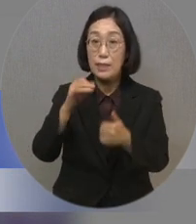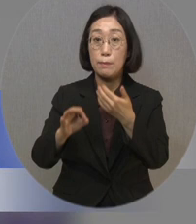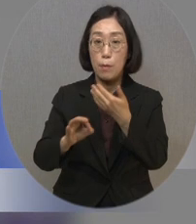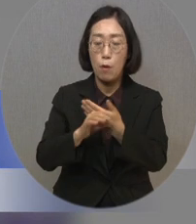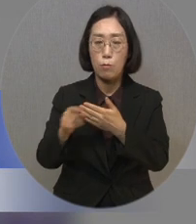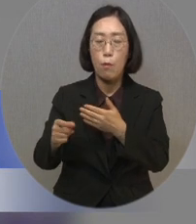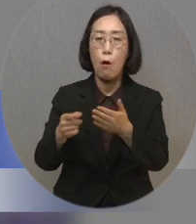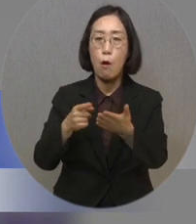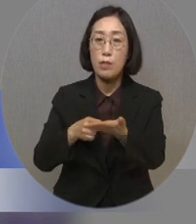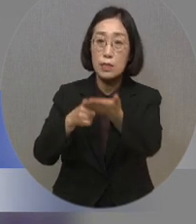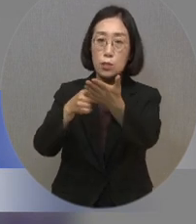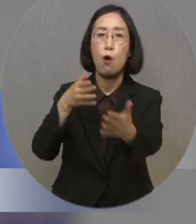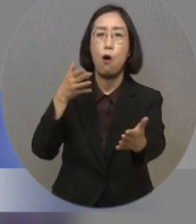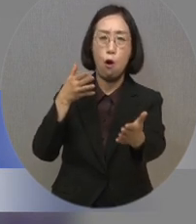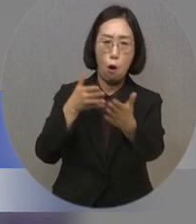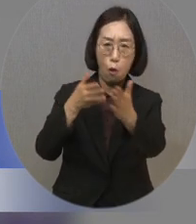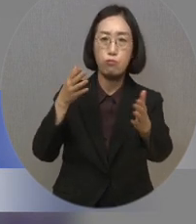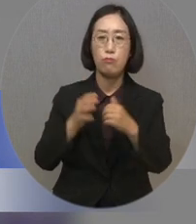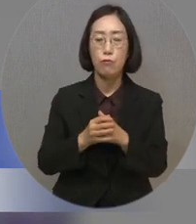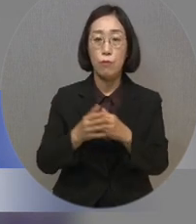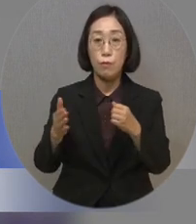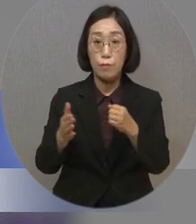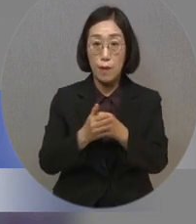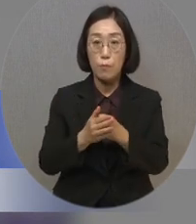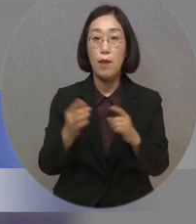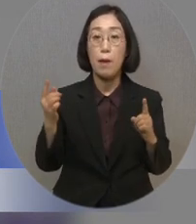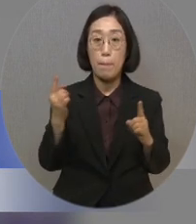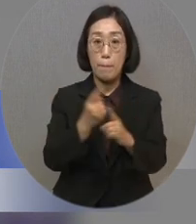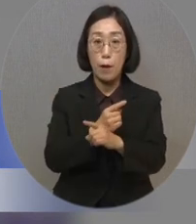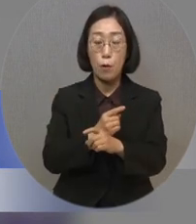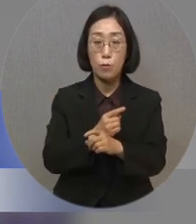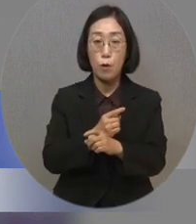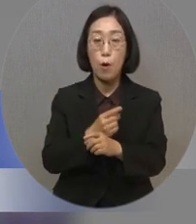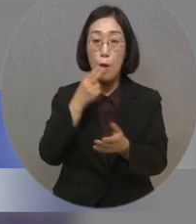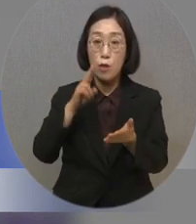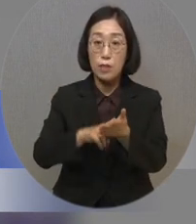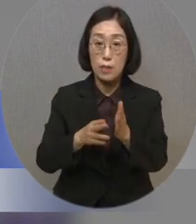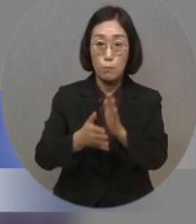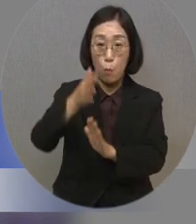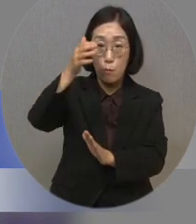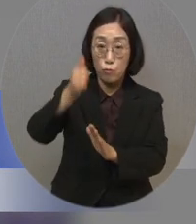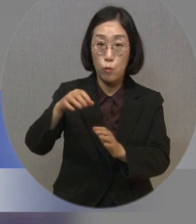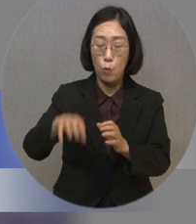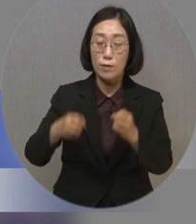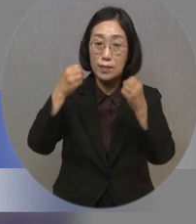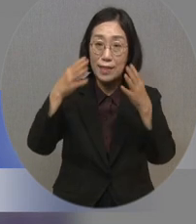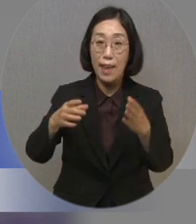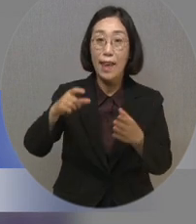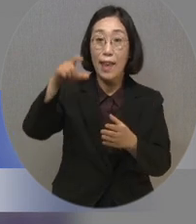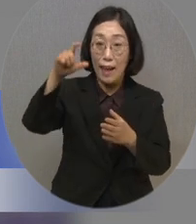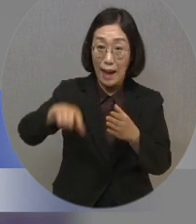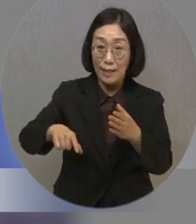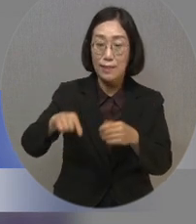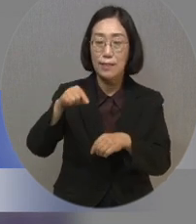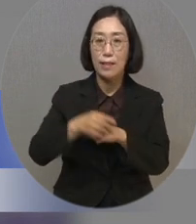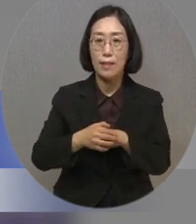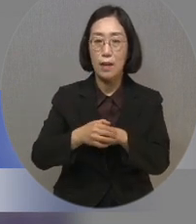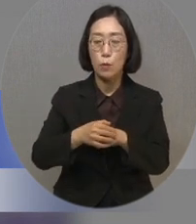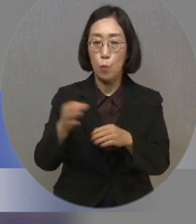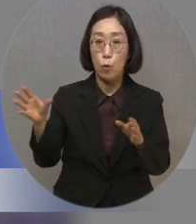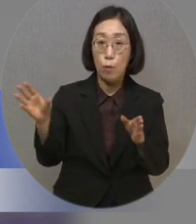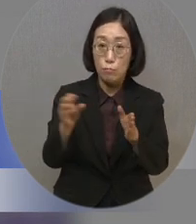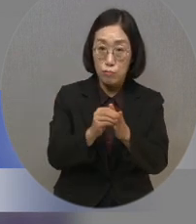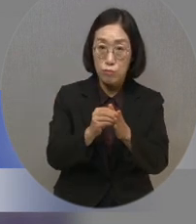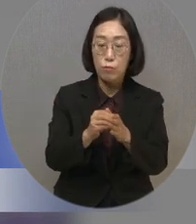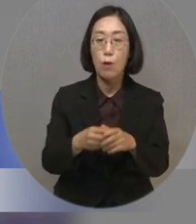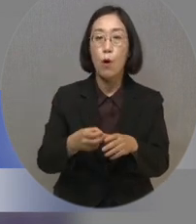발급이 거부됐다 우정 사업본부에서 출시 예정인 신규 전용 카드의 선불 충전형